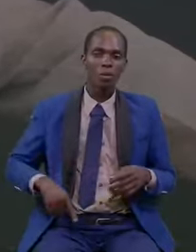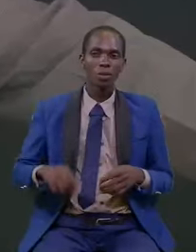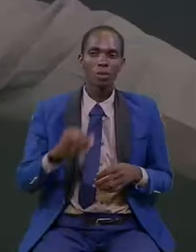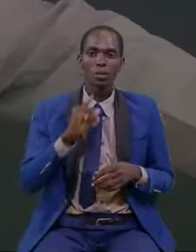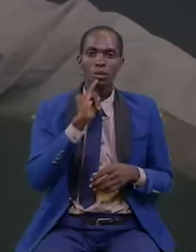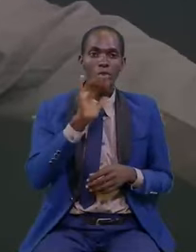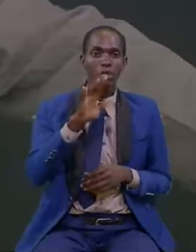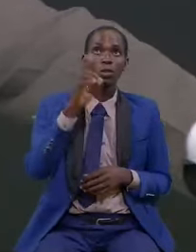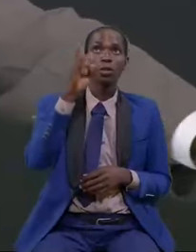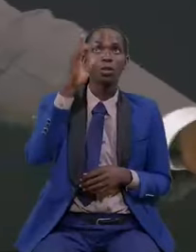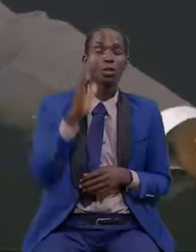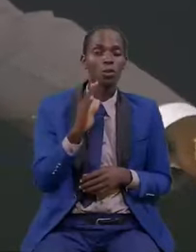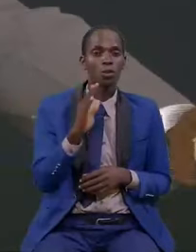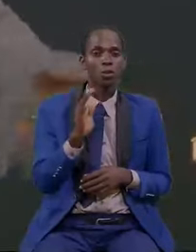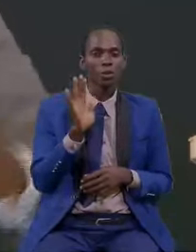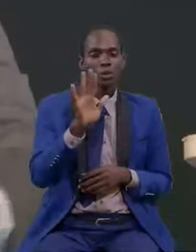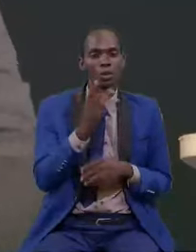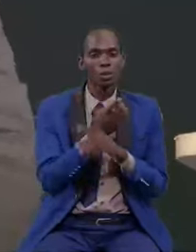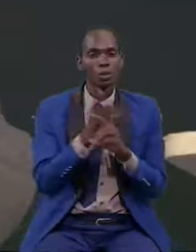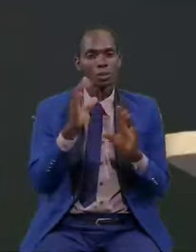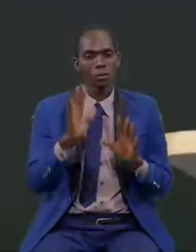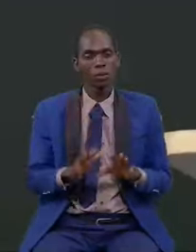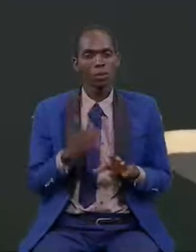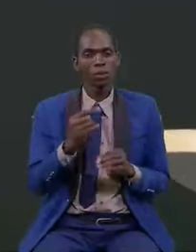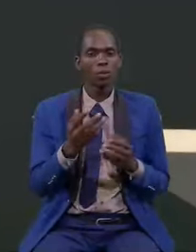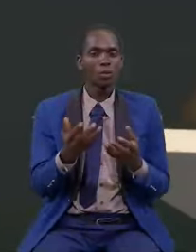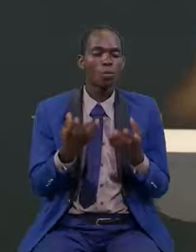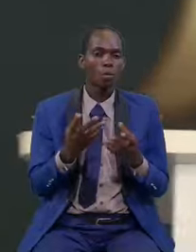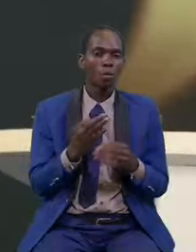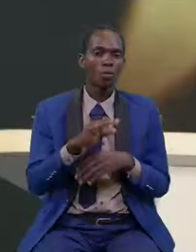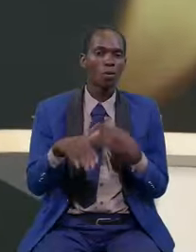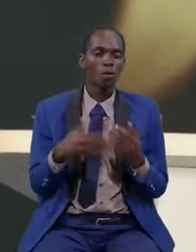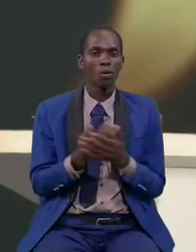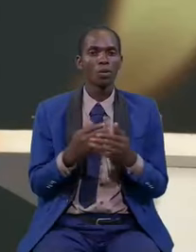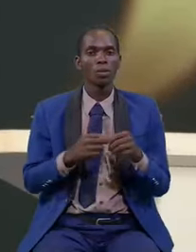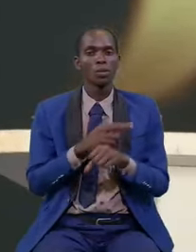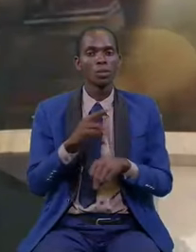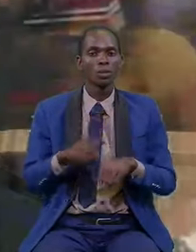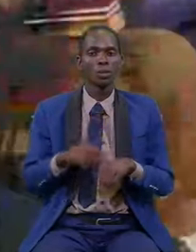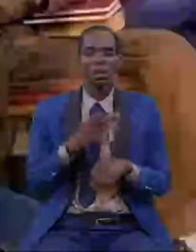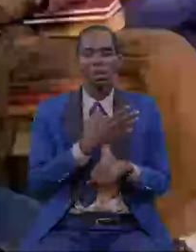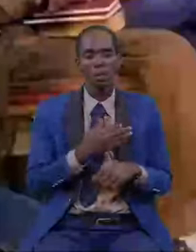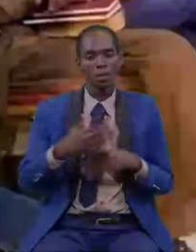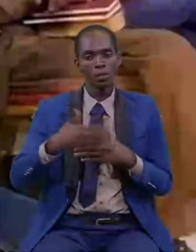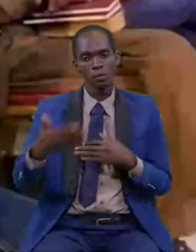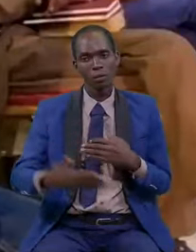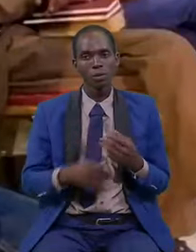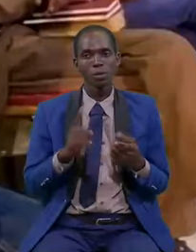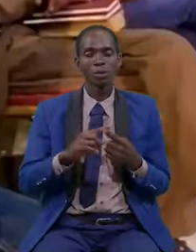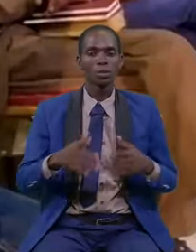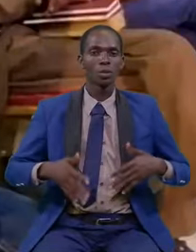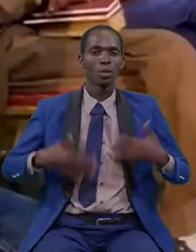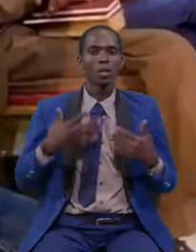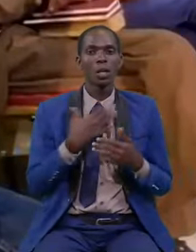libérateur. Il est le désir de toutes les nations. Et vous l'invitez à votre vie.